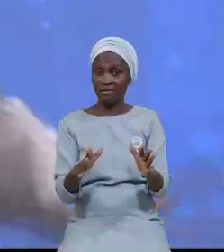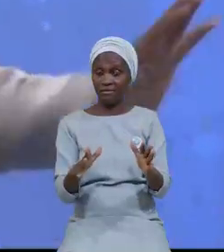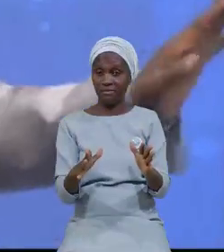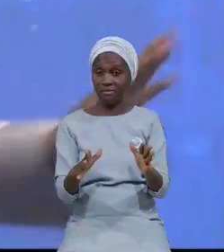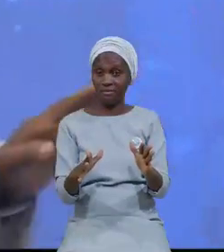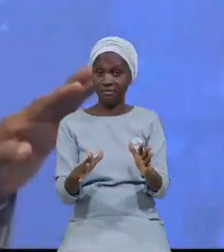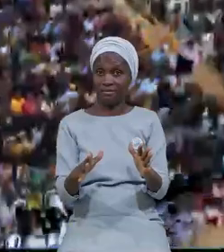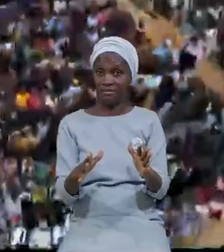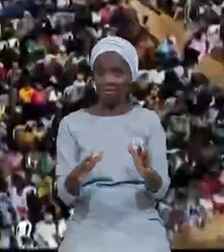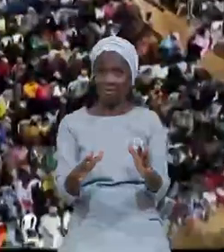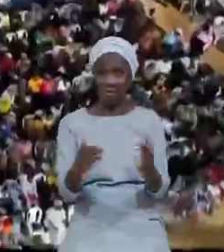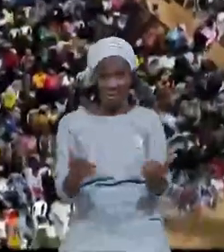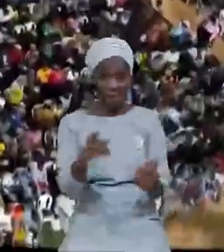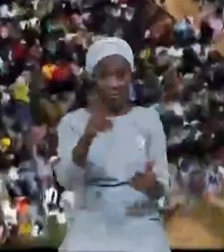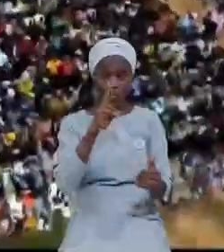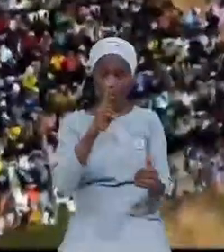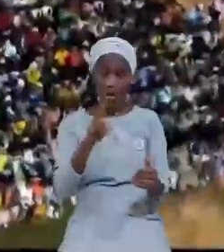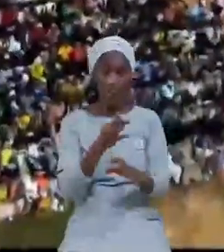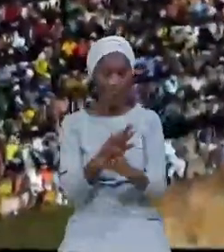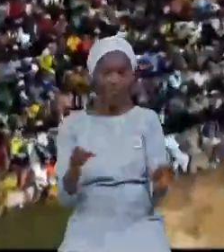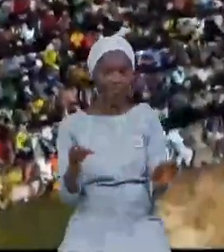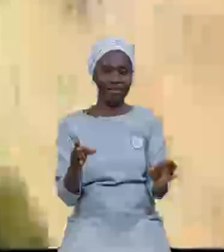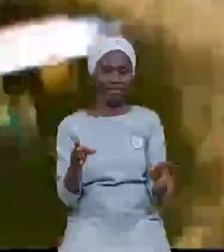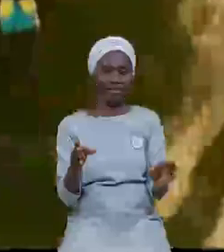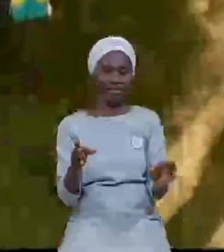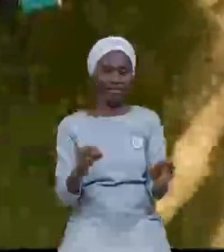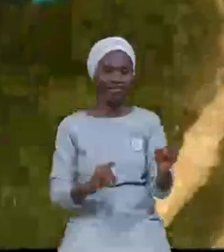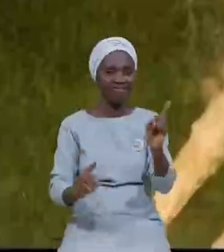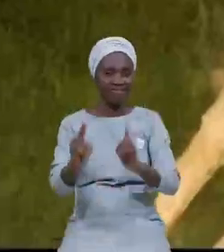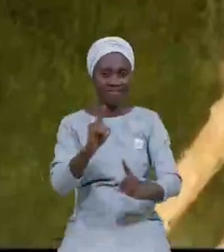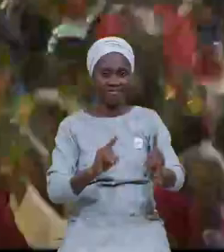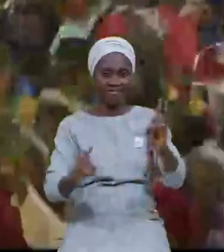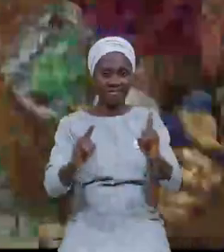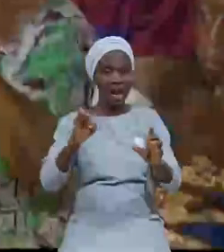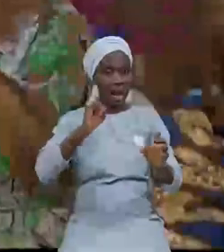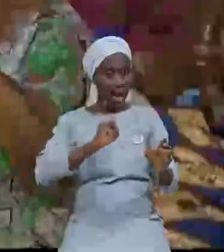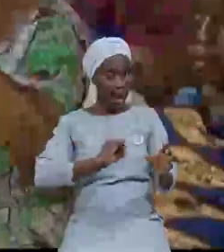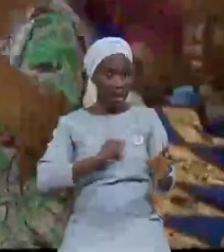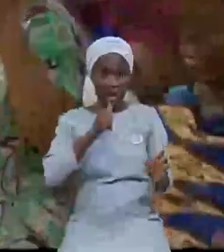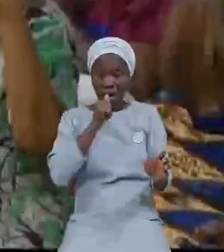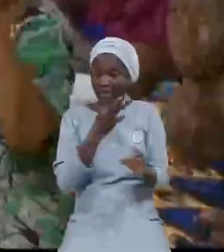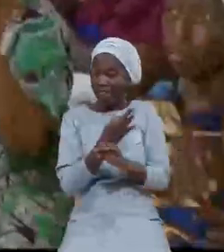alors maintenant tu es libre je je suis